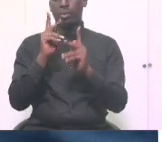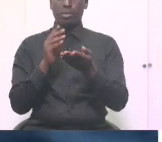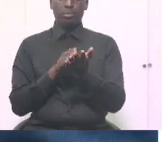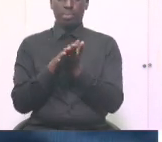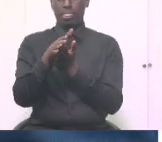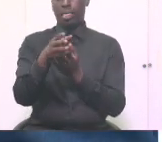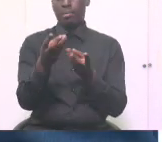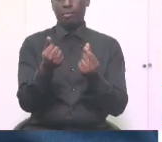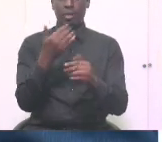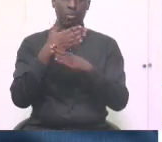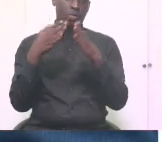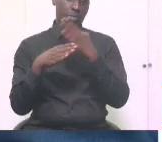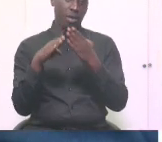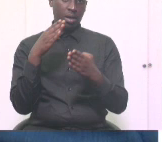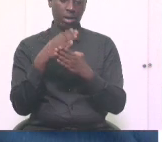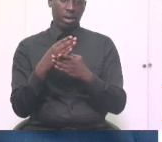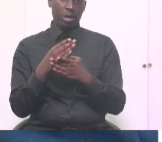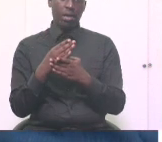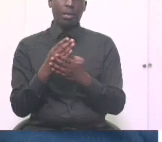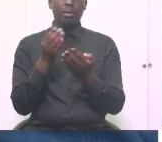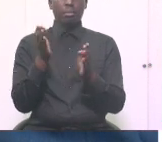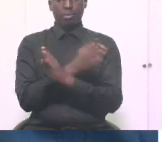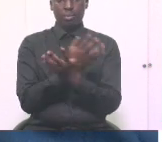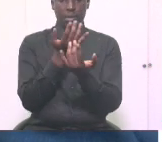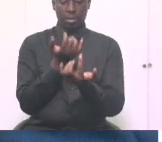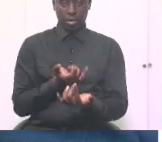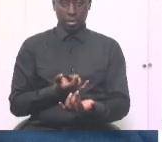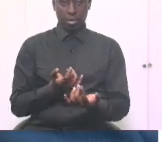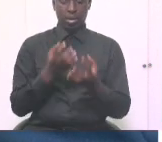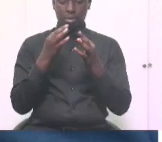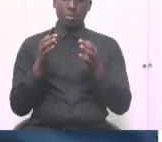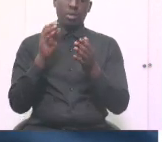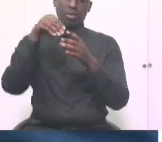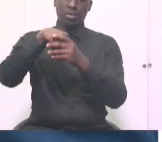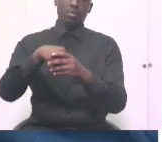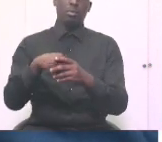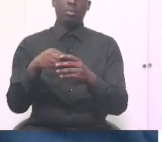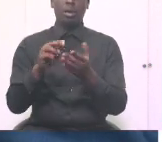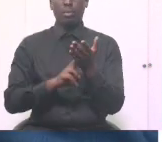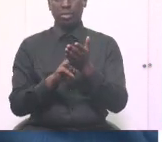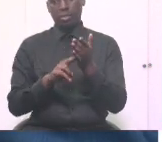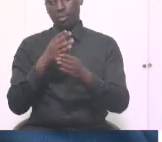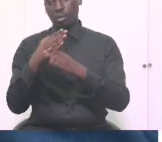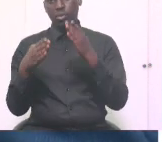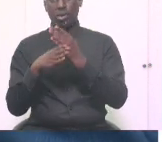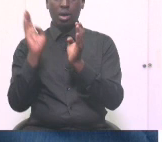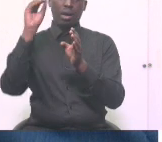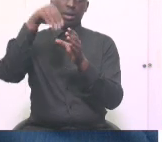cyane mu bubatsi babanza bagategereza ibyo bashoyemo bakabikoresha nimba ari amazu yubatswe